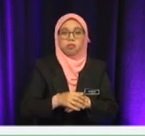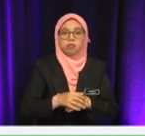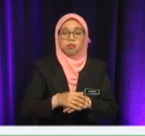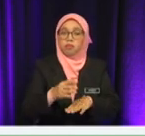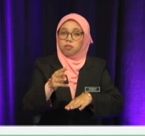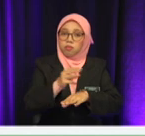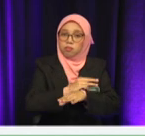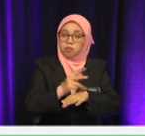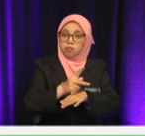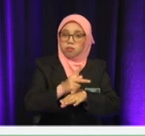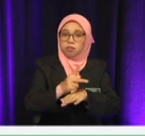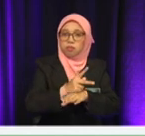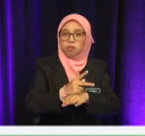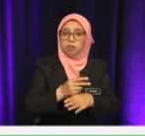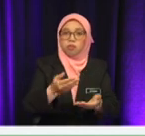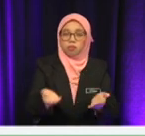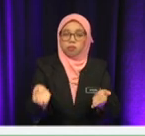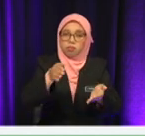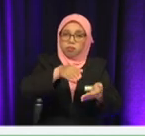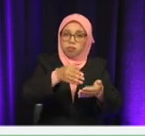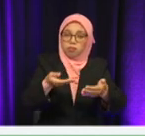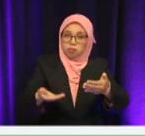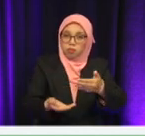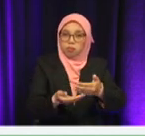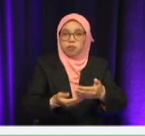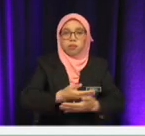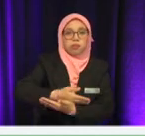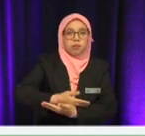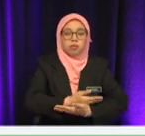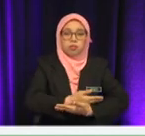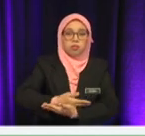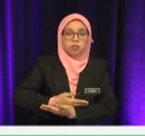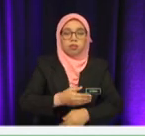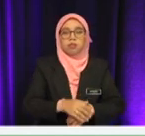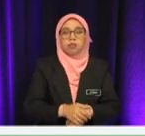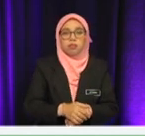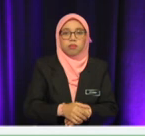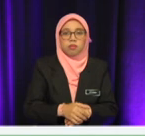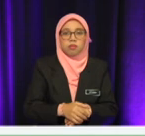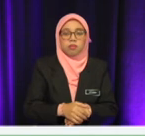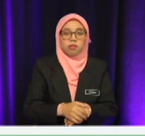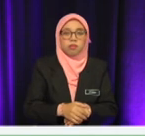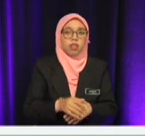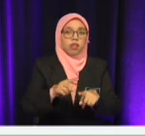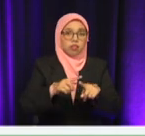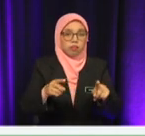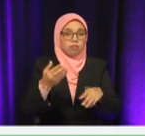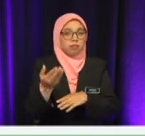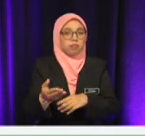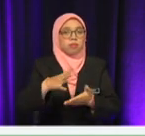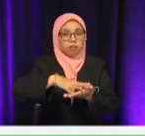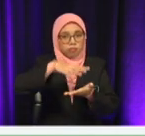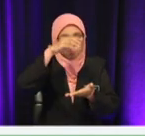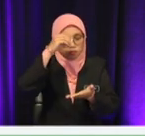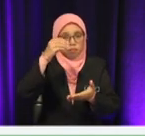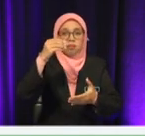bayi, langkah kerja memandikan bayi. Semua itu tak ada pentaksiran, tapi kamu belajar secara teori dan soalannya boleh